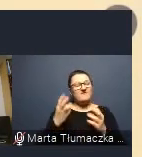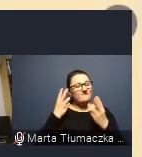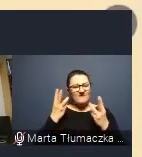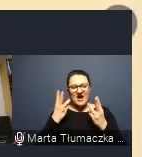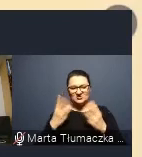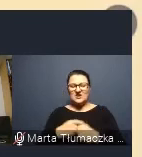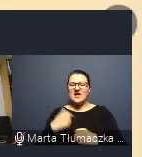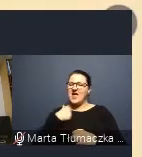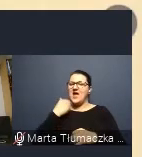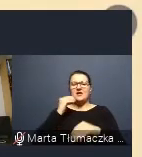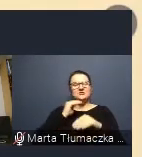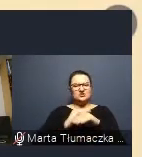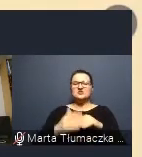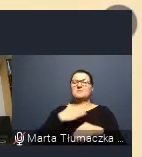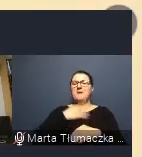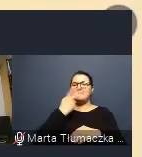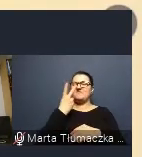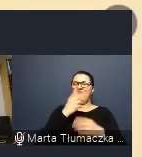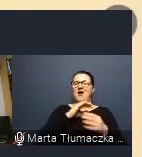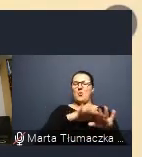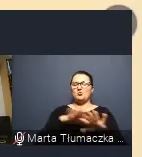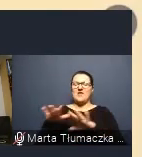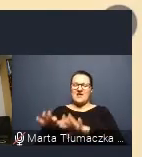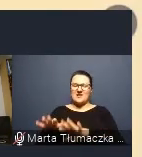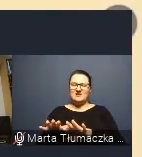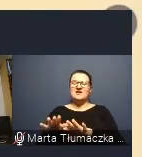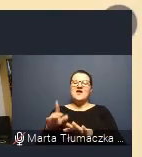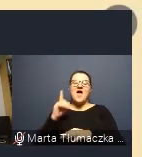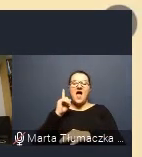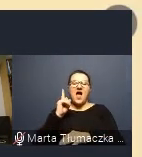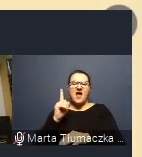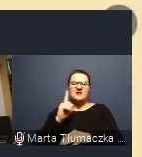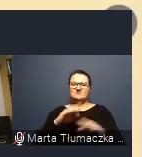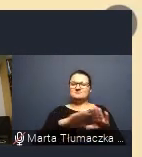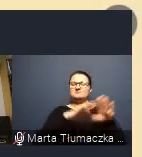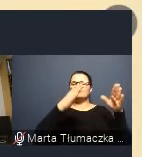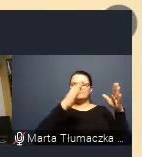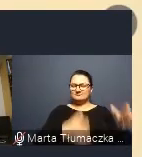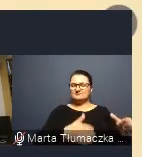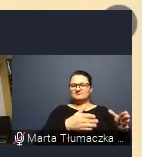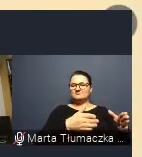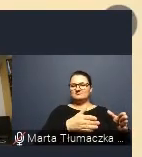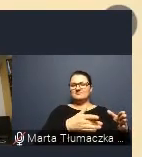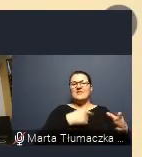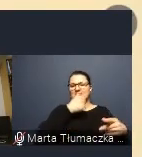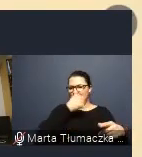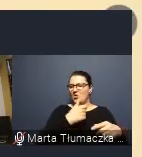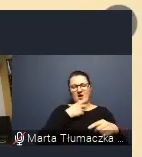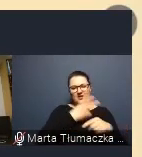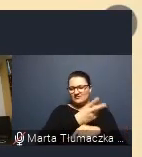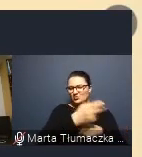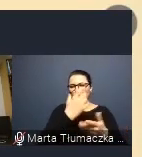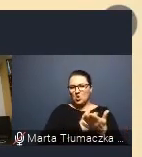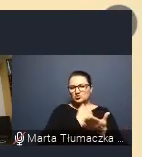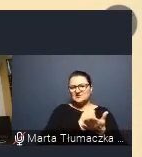szczęśliwą posiadaczką dwóch komputerów, natomiast stacjonarny nie mogłam z niego skorzystać, ponieważ no